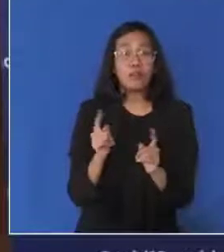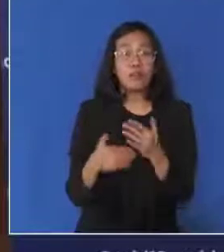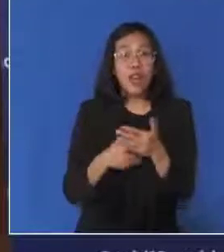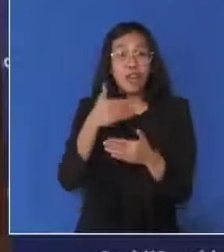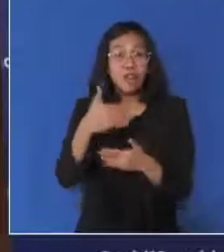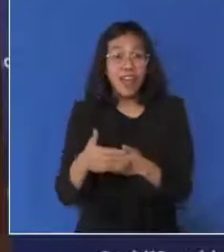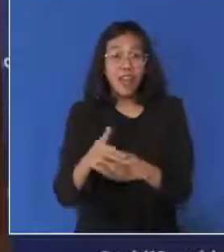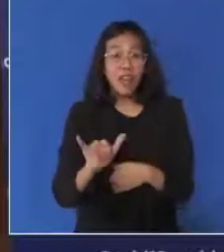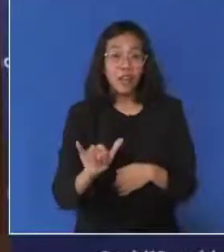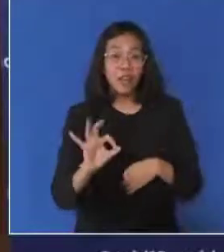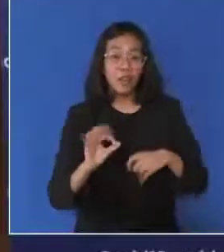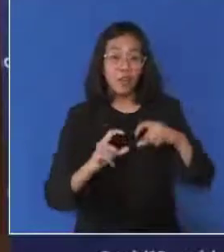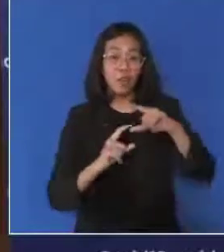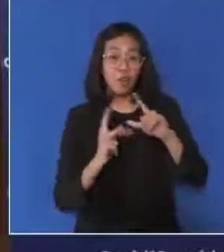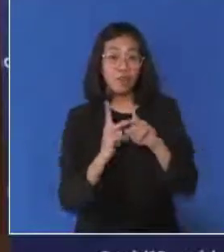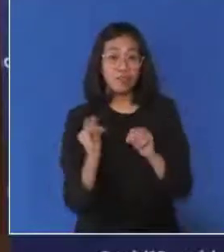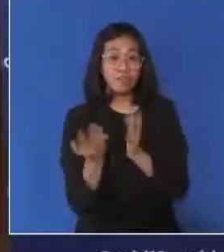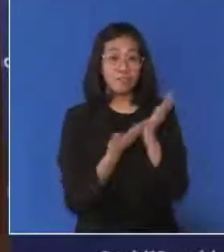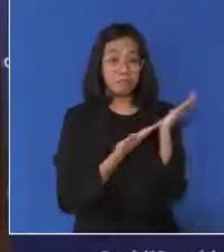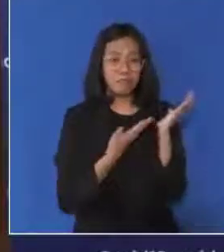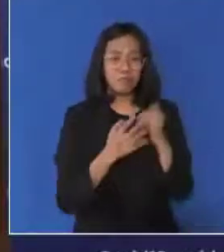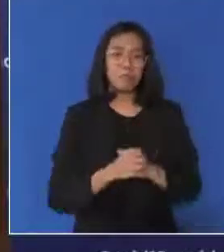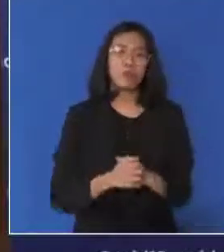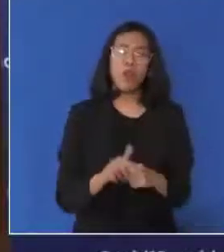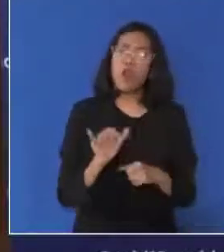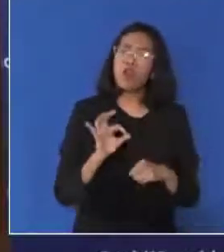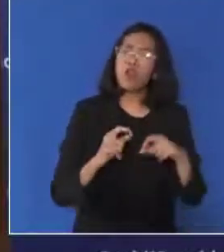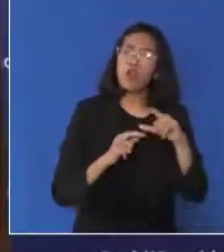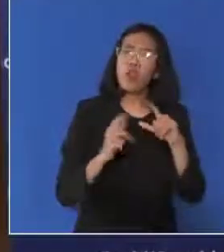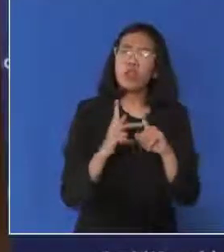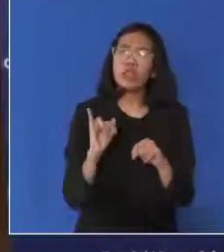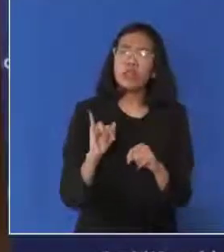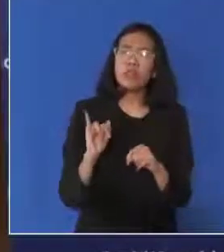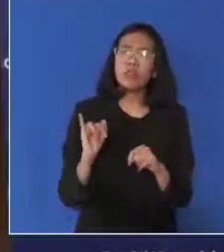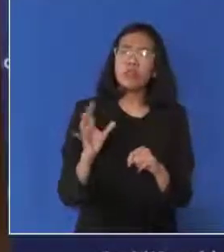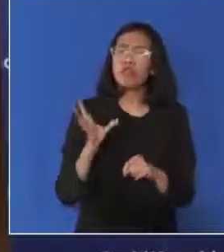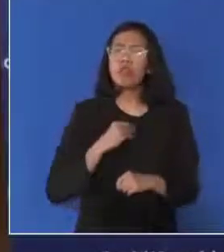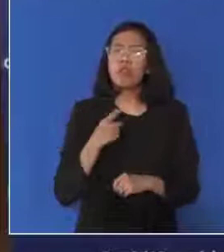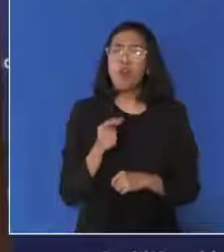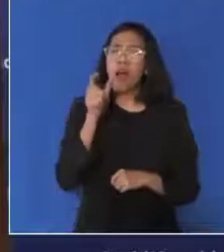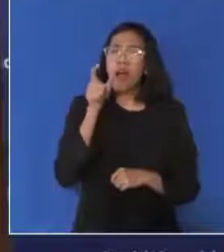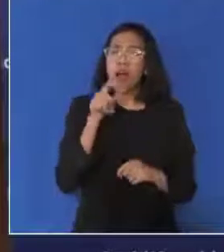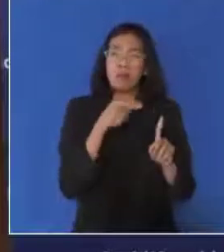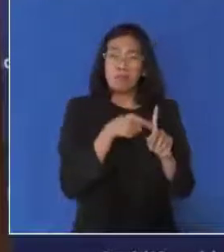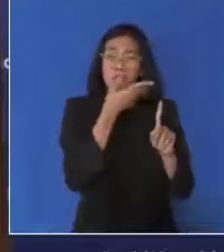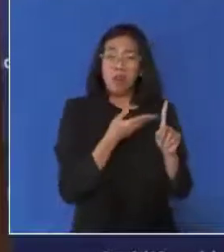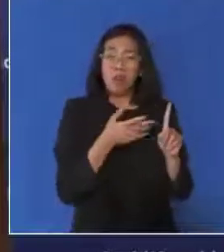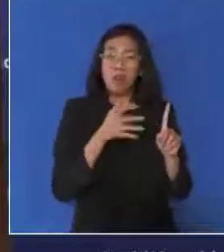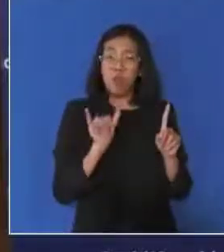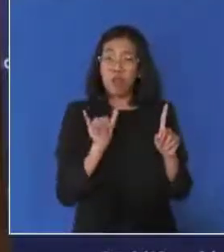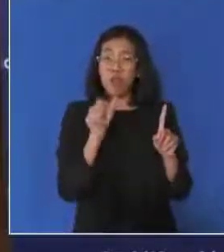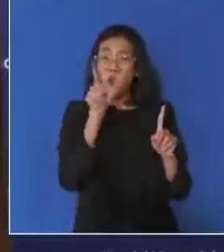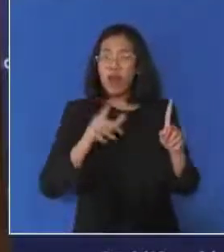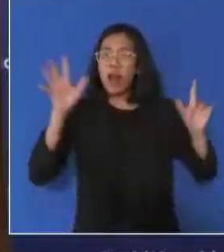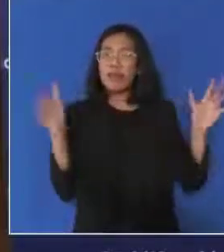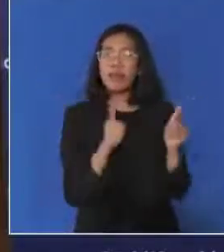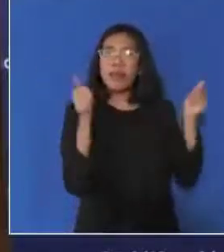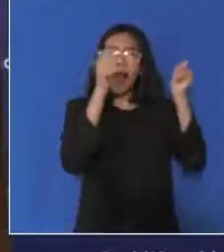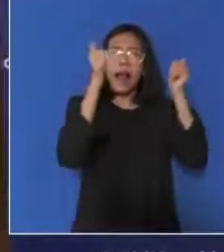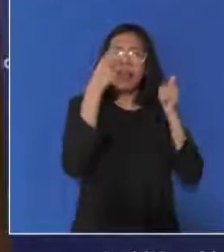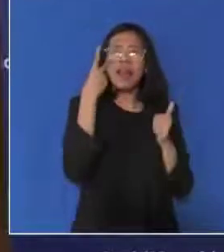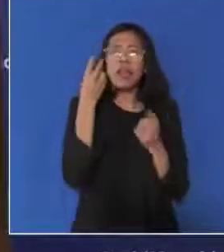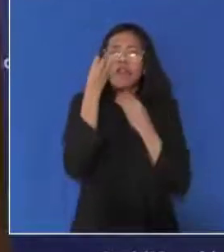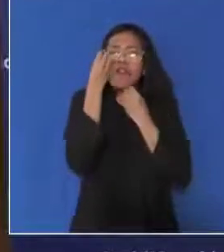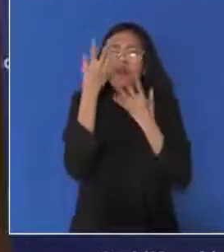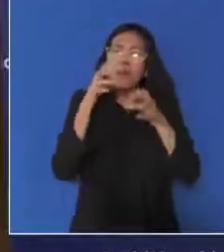Yosi sendiri nih Hai bagaimana sih dari sisi influencer atas beredarnya Miss dari informasi disinformasi